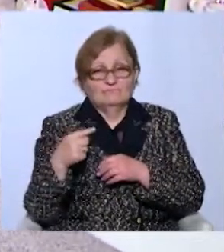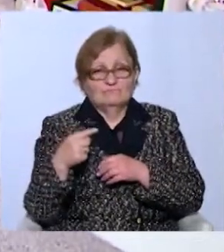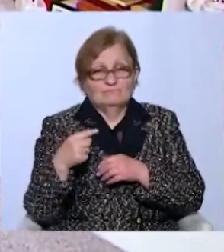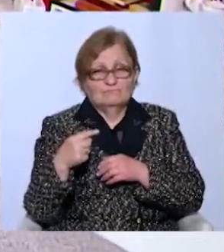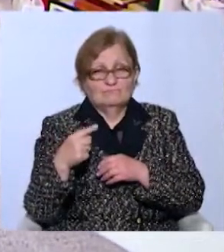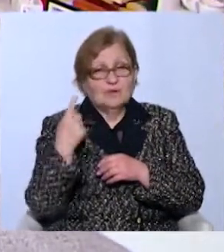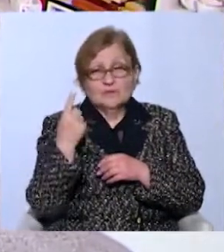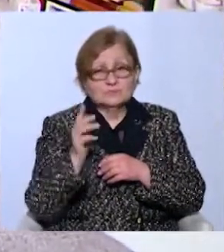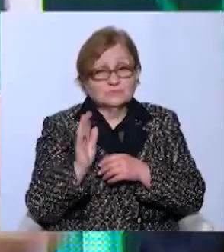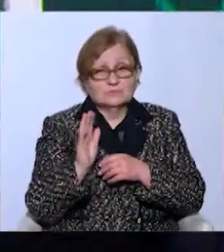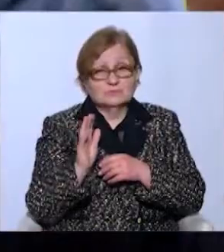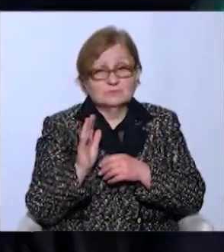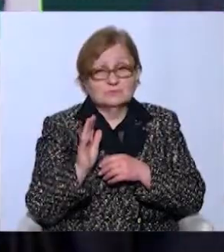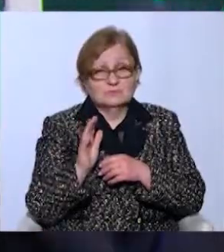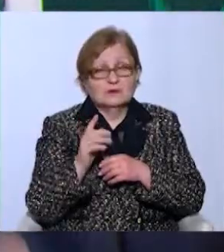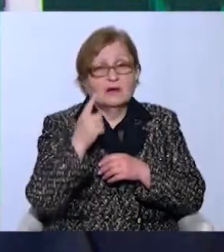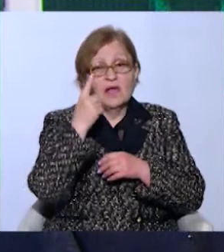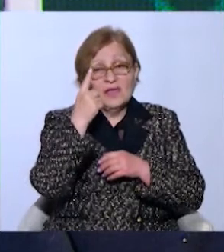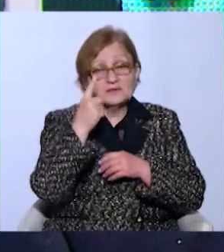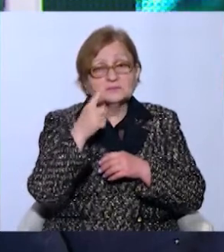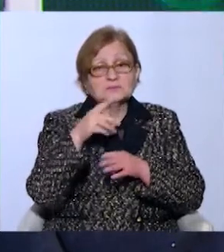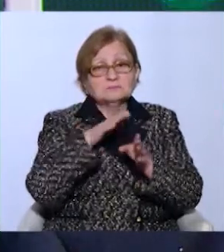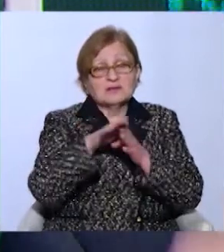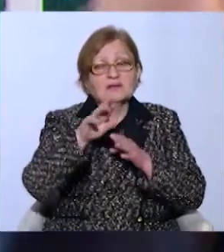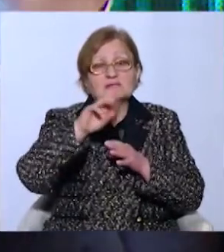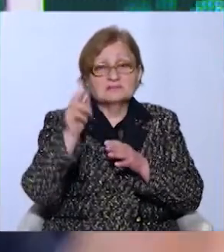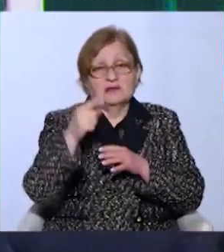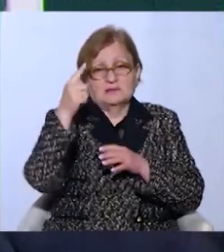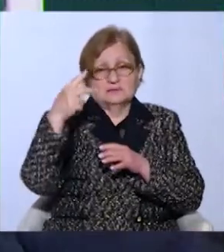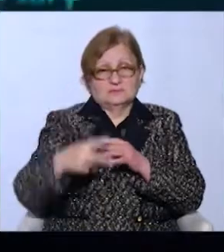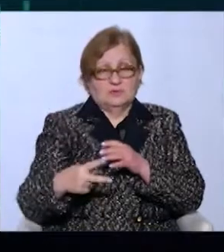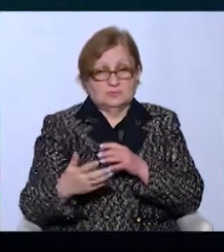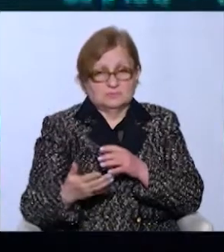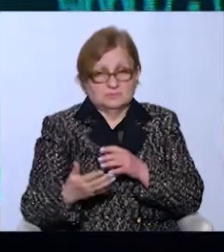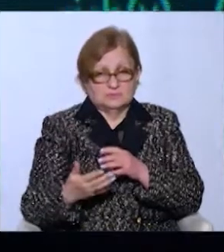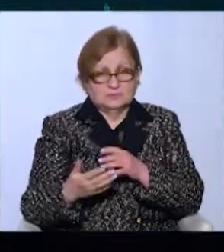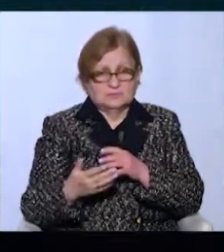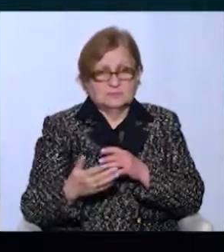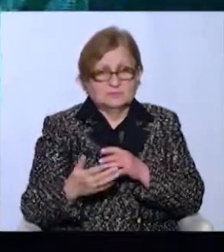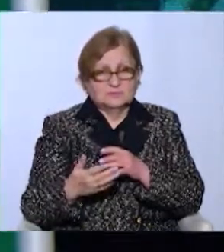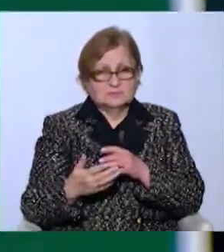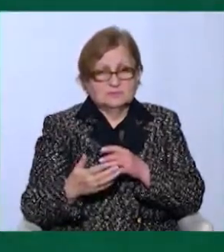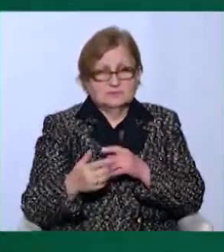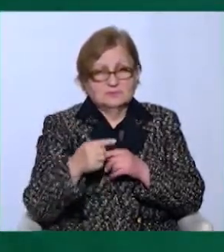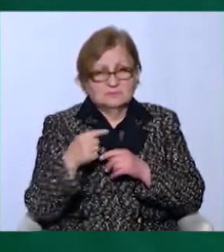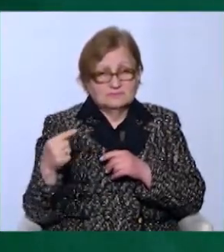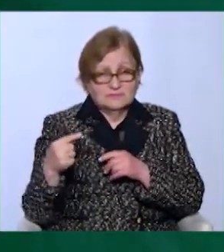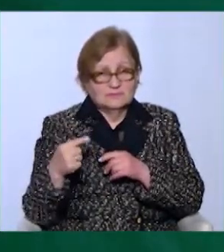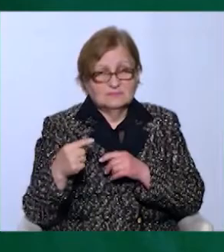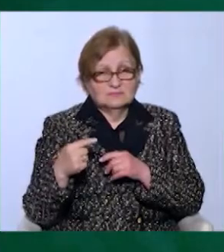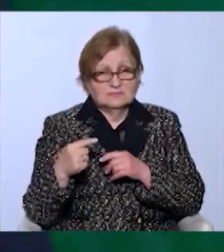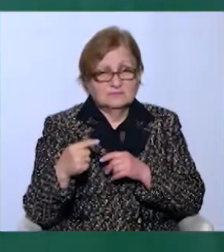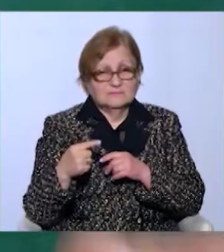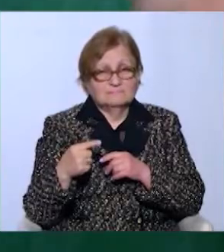Wakalep. Ertze Mets Wakalep. Ertz damatable, Ertimuris. Ertze Mets, Mash Wakalep.